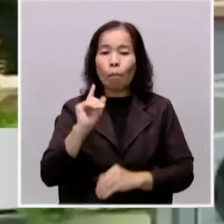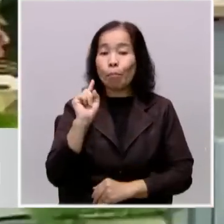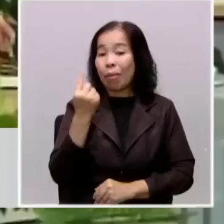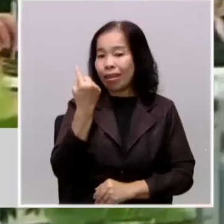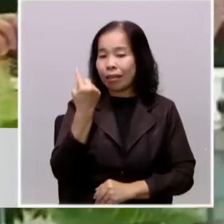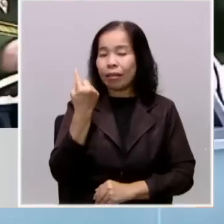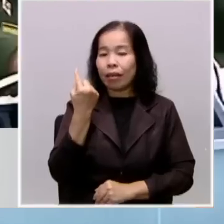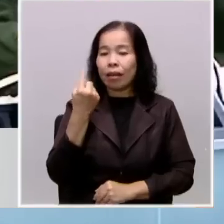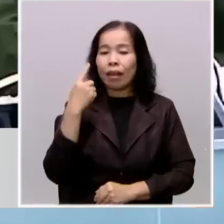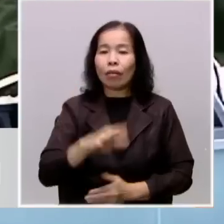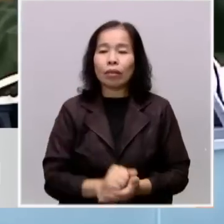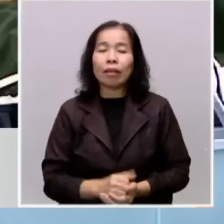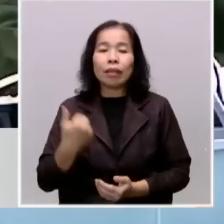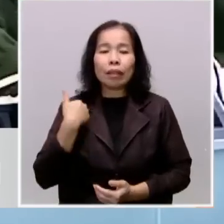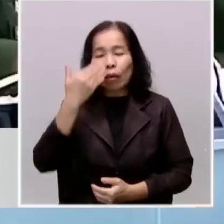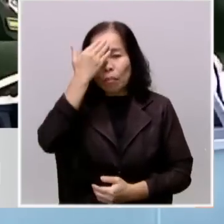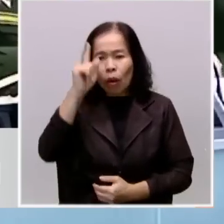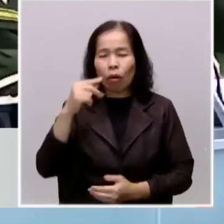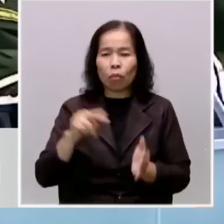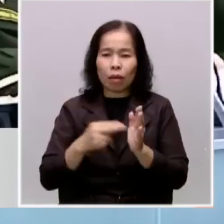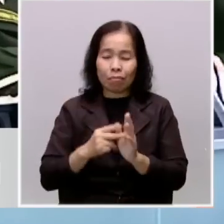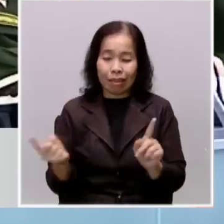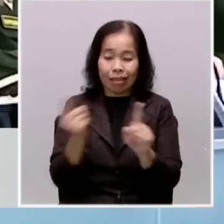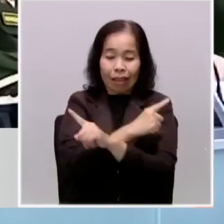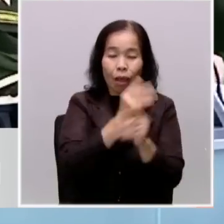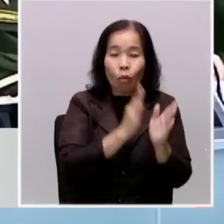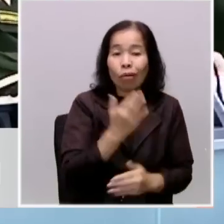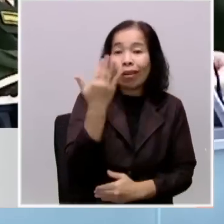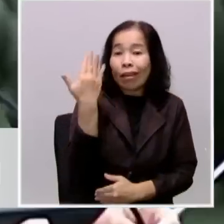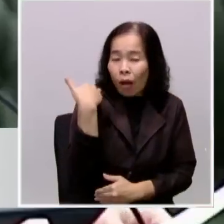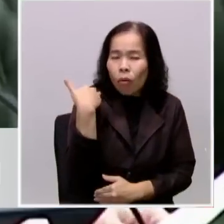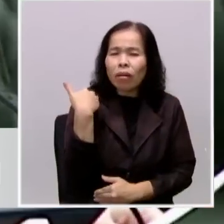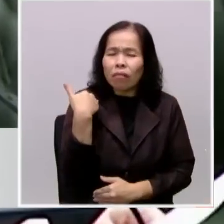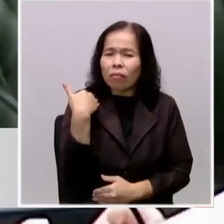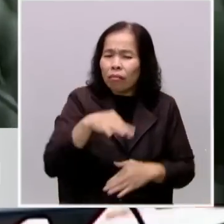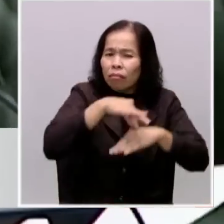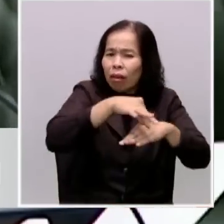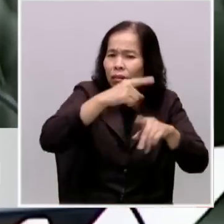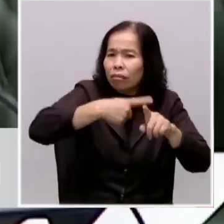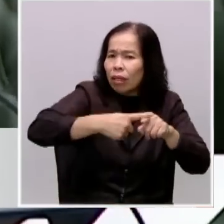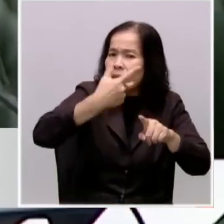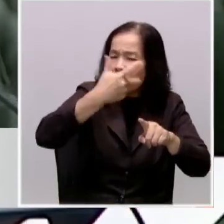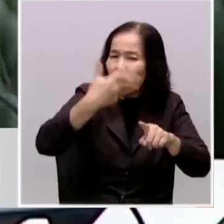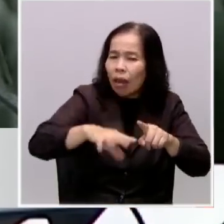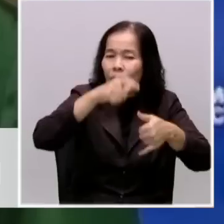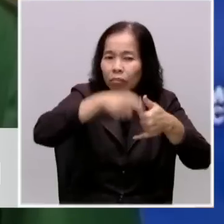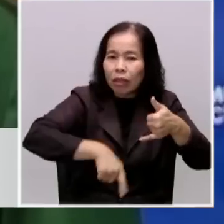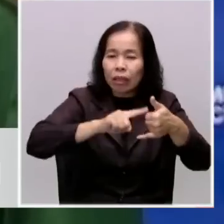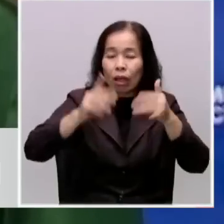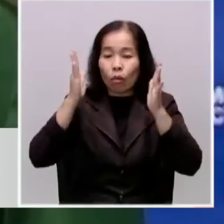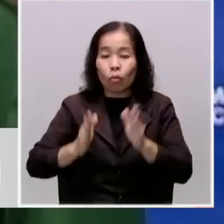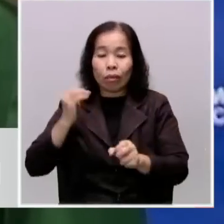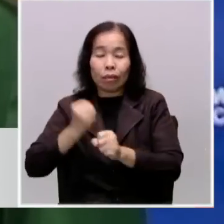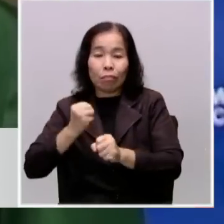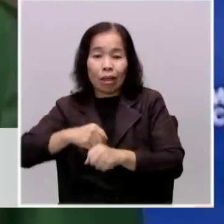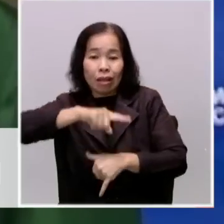กย์ซูโรวิคินนะคะซึ่งเซอร์เกย์ซูโรวิคินจริงๆแล้วเพิ่งมารับหน้าที่นี้ได้เพียง3เดือนแล้วก็เป็นคนที่ทำหน้าที่ด